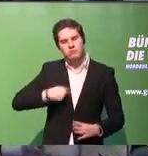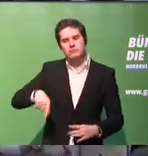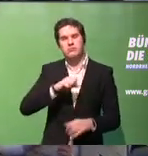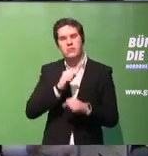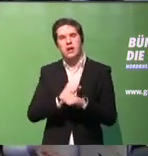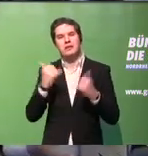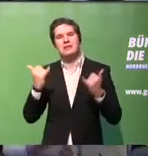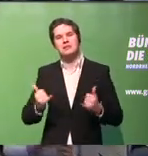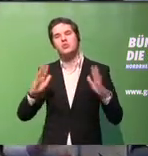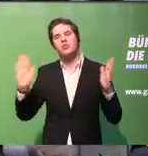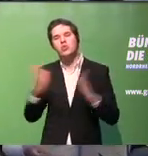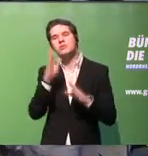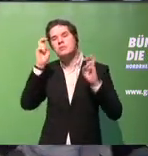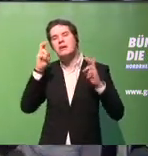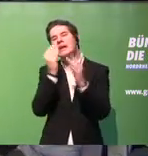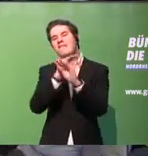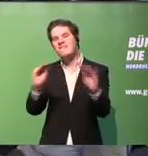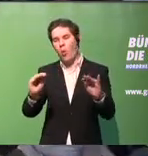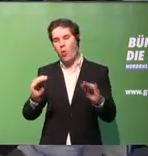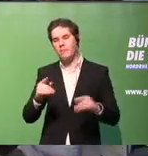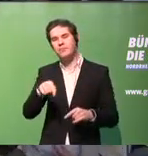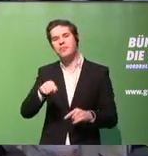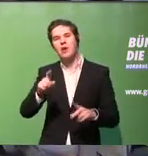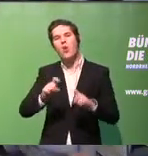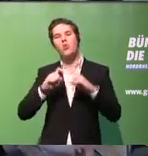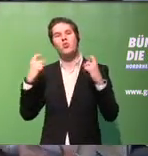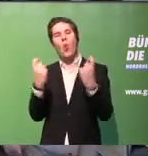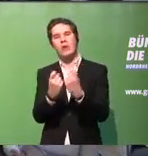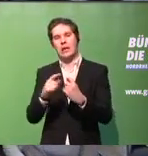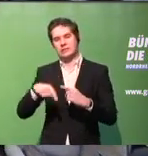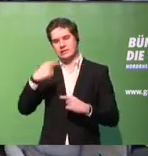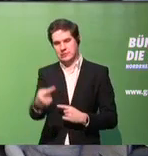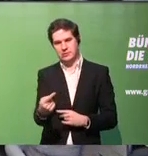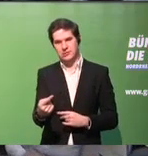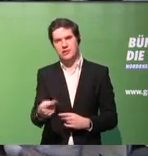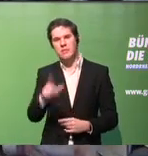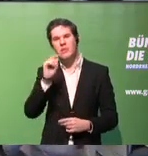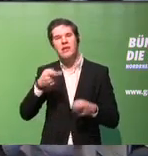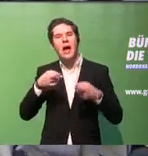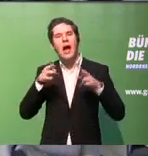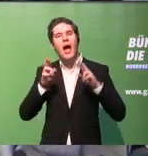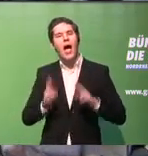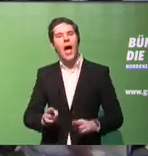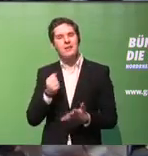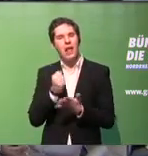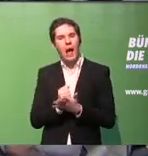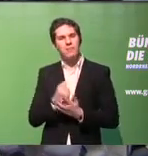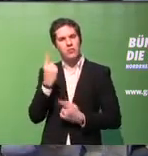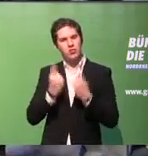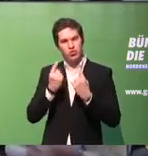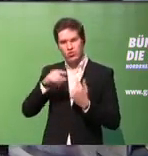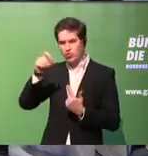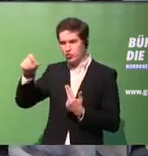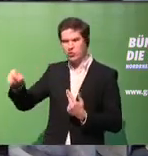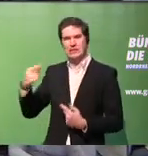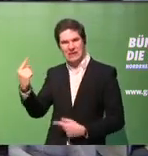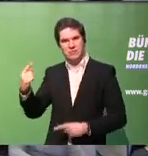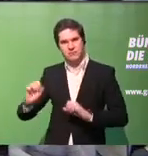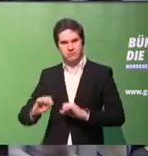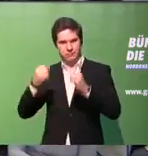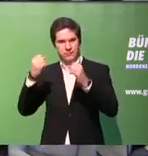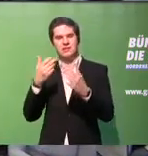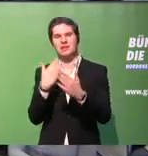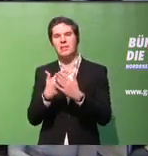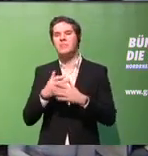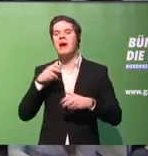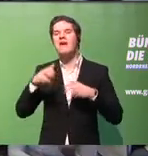einen Kongress hinweisen, der aus den Reihen der ehrenamtlich bei den Grünen Engagierten entsteht. Und ich darf bitte